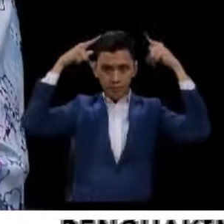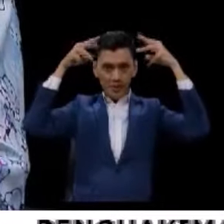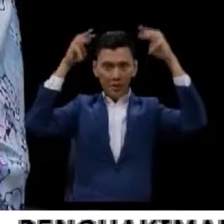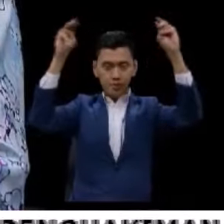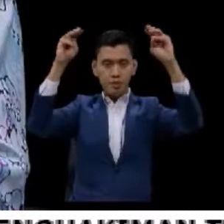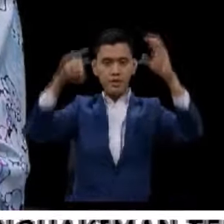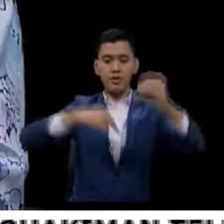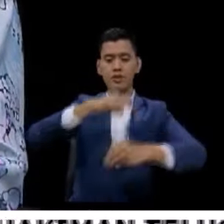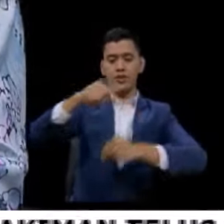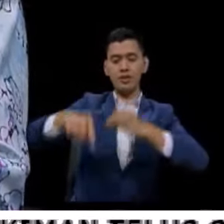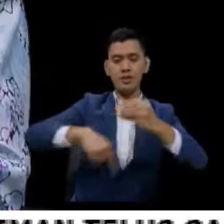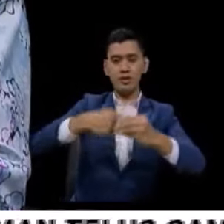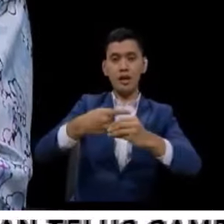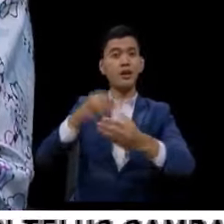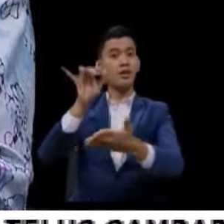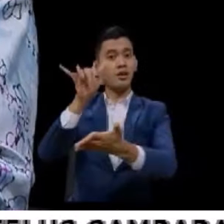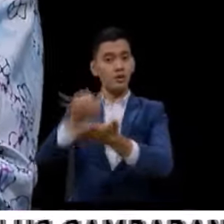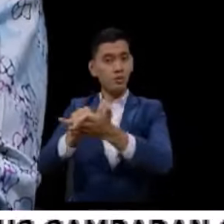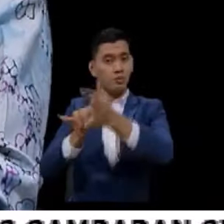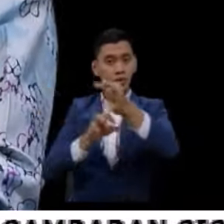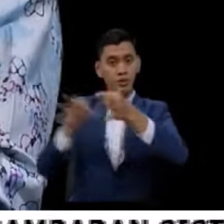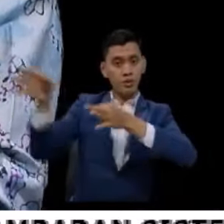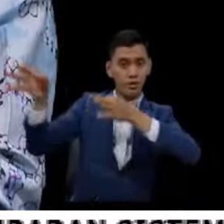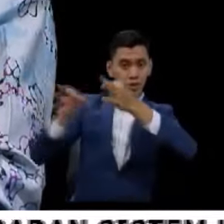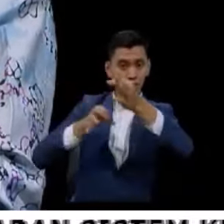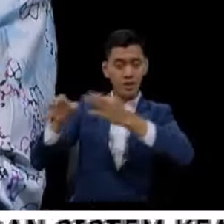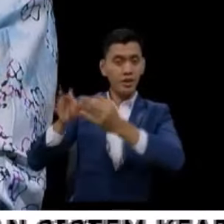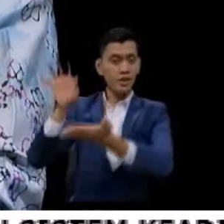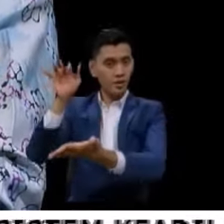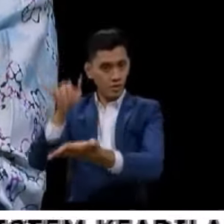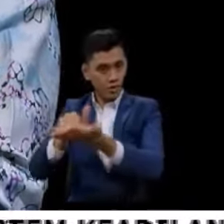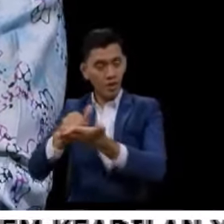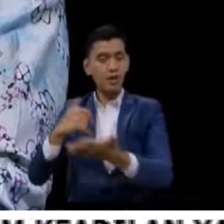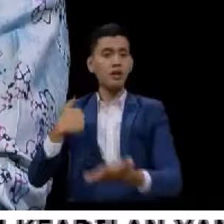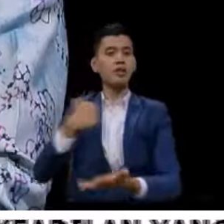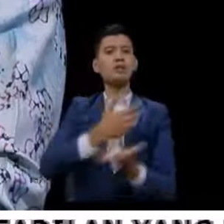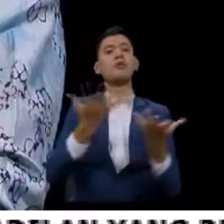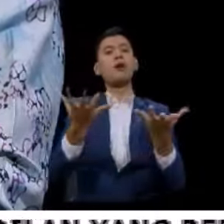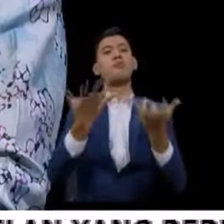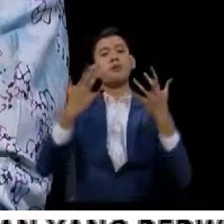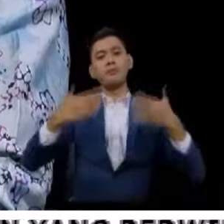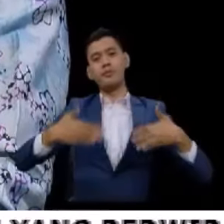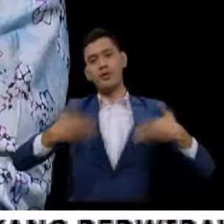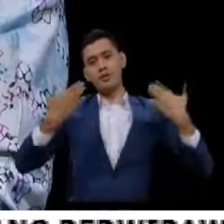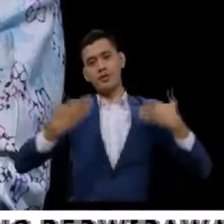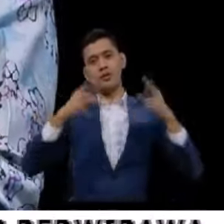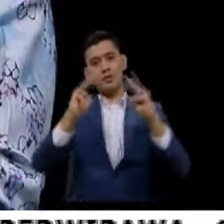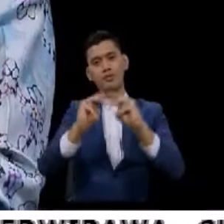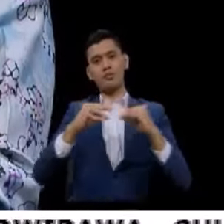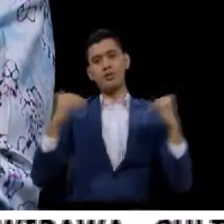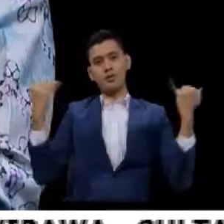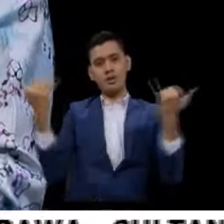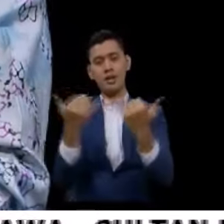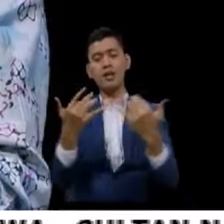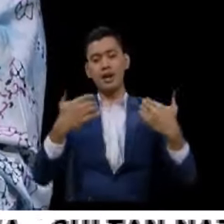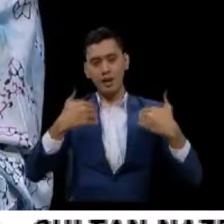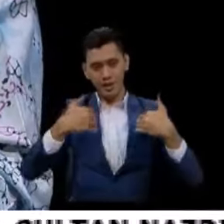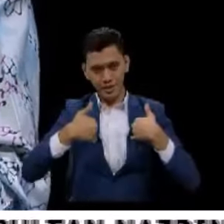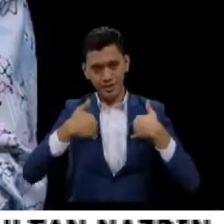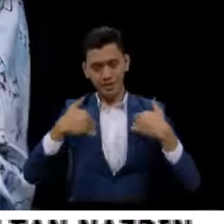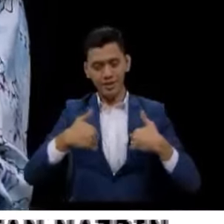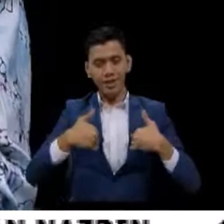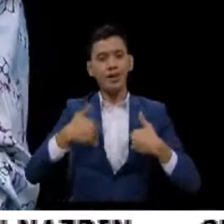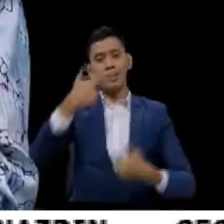hal seperti begitu karena kita enggak supaya keharmonian dan seharga di negara kita ini wudhu karena